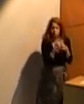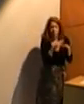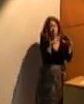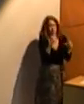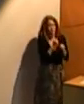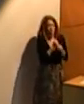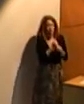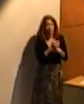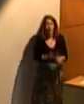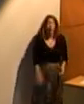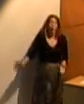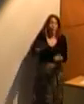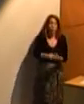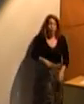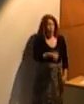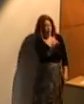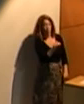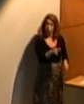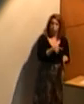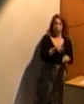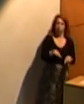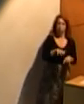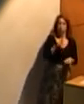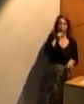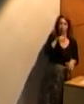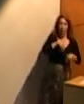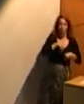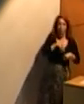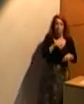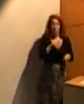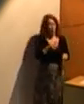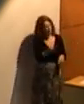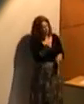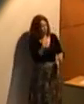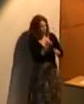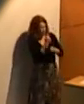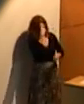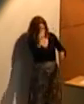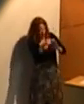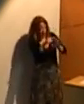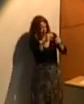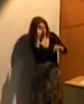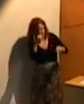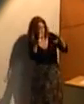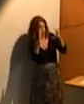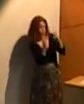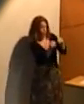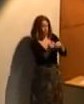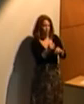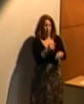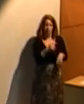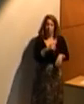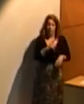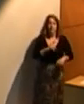ça en plus on demande aux scientifiques et ils le font de très bonnes grâces de faire cet effort là on s'aperçoit que ça des fruits extraordinaire et là je pense surtout